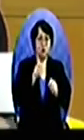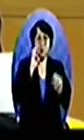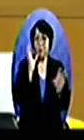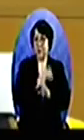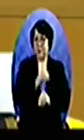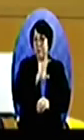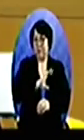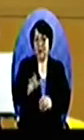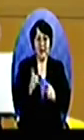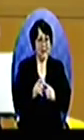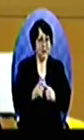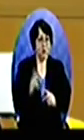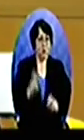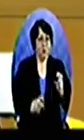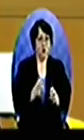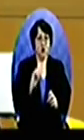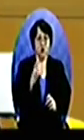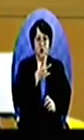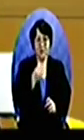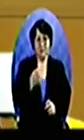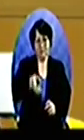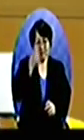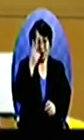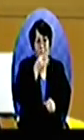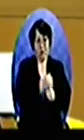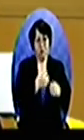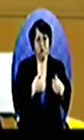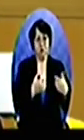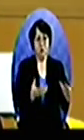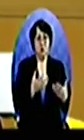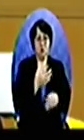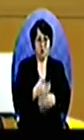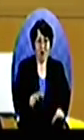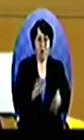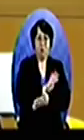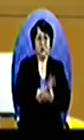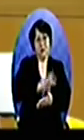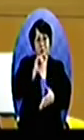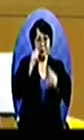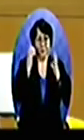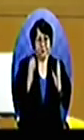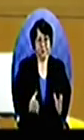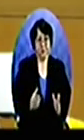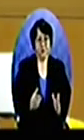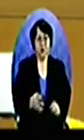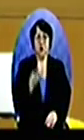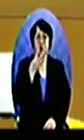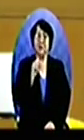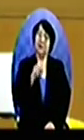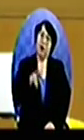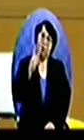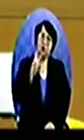үйлдвэрийн ерөнхий захирал нарт үүрэг өгсөн дариухан шийд. Тэгээ энэ шийдвэрийн дагуу 40 сая ам долларыг